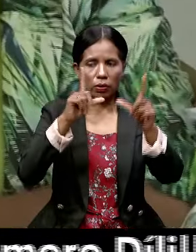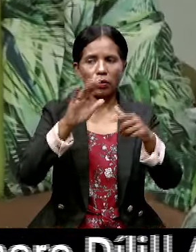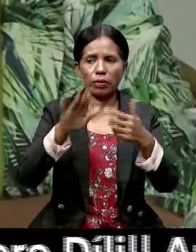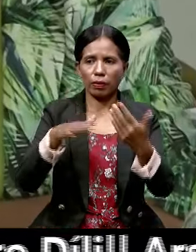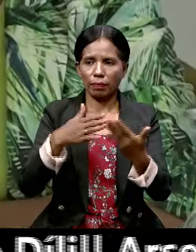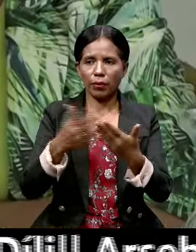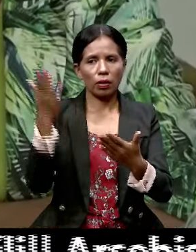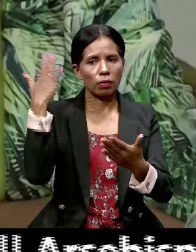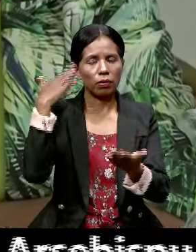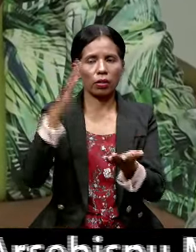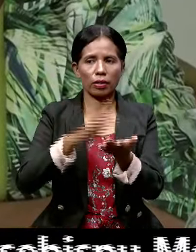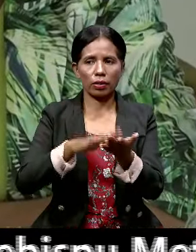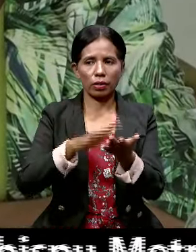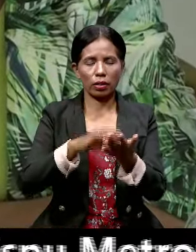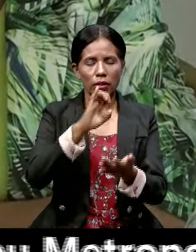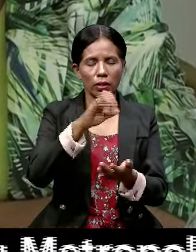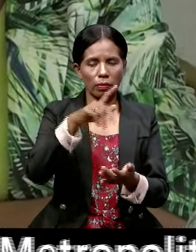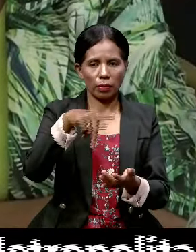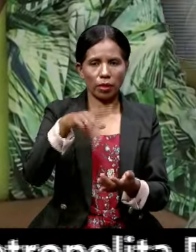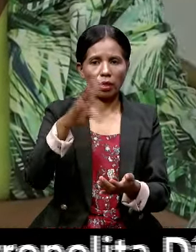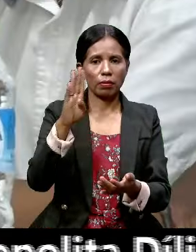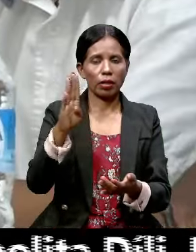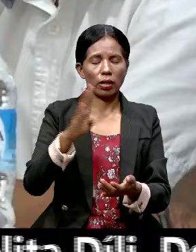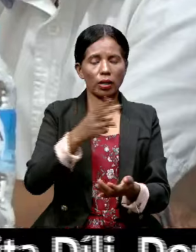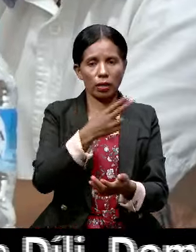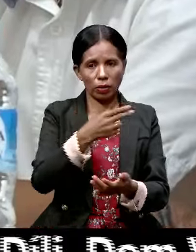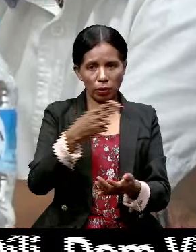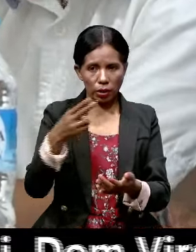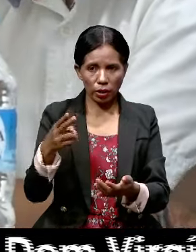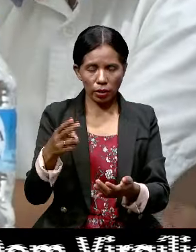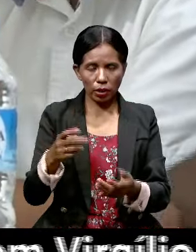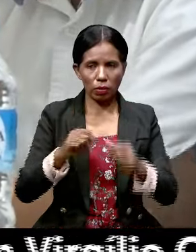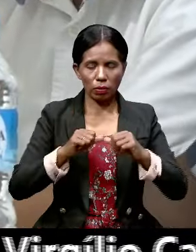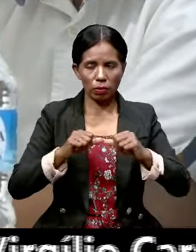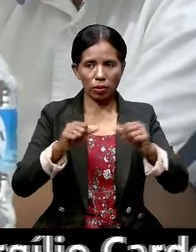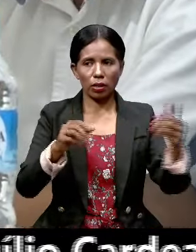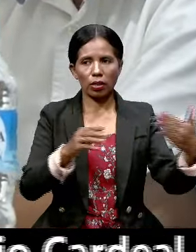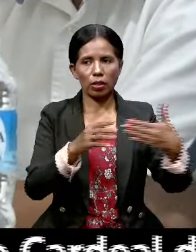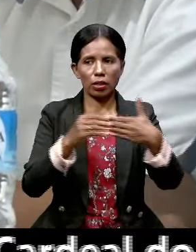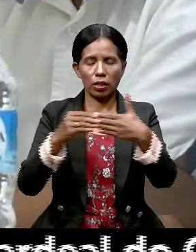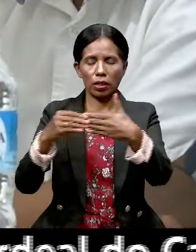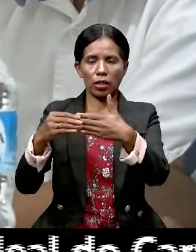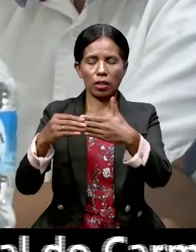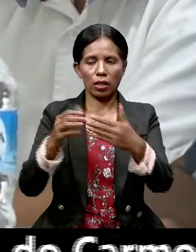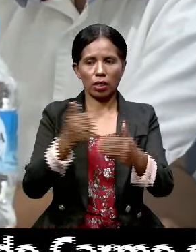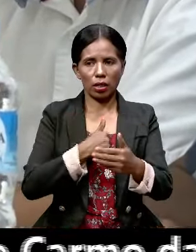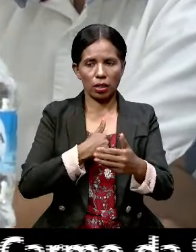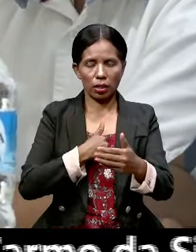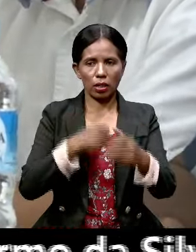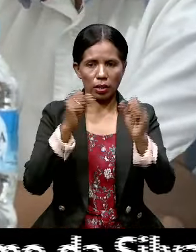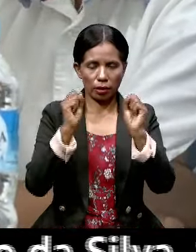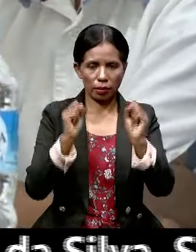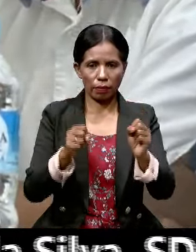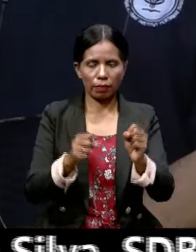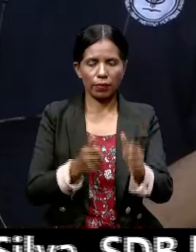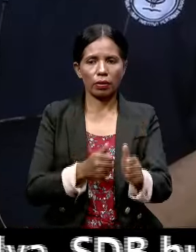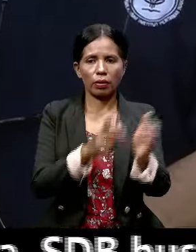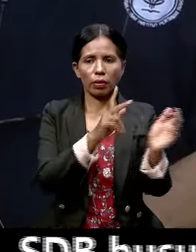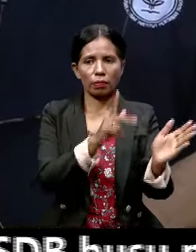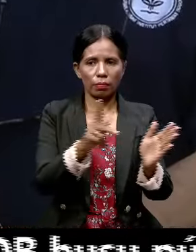uluki sekolah ya IPB Bogor i kontinua organizaan ba malu dinune tuir